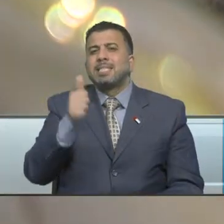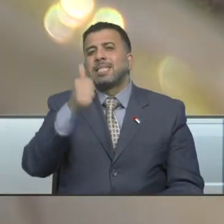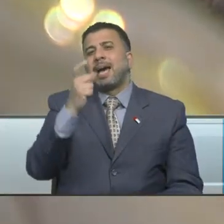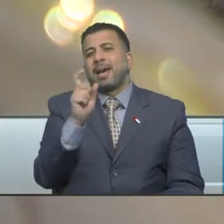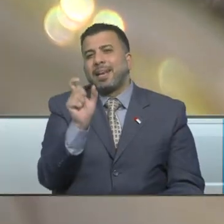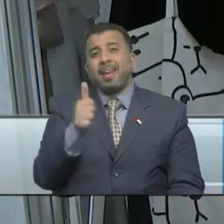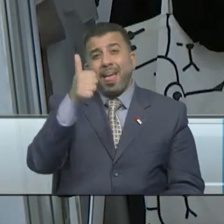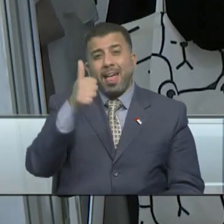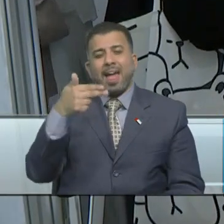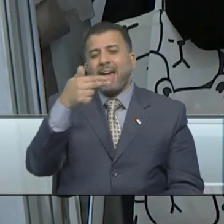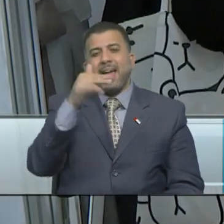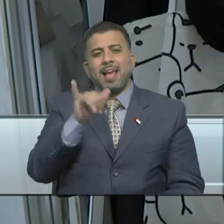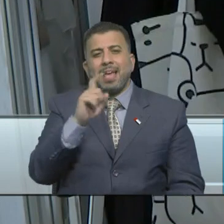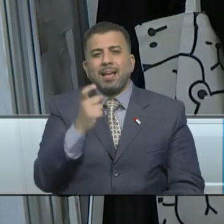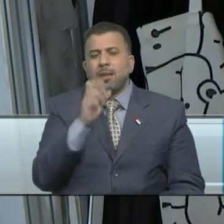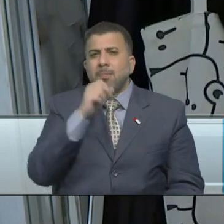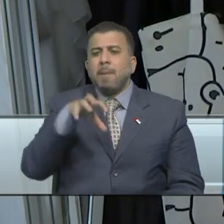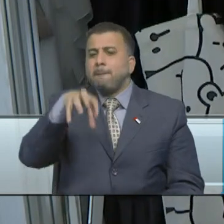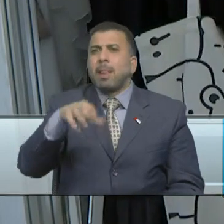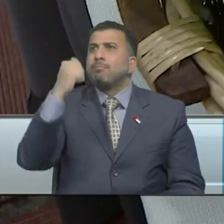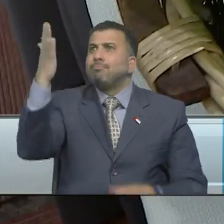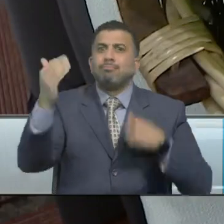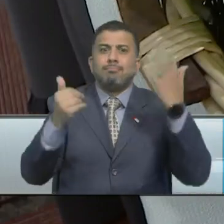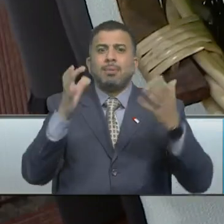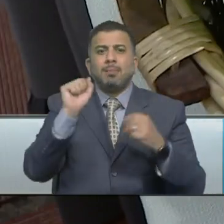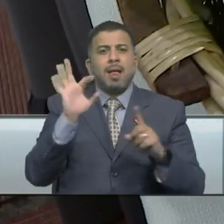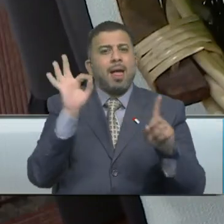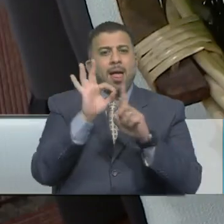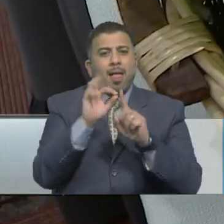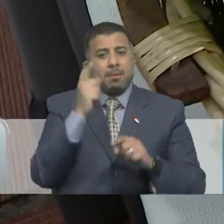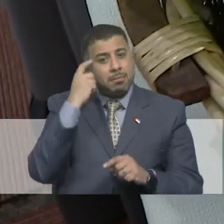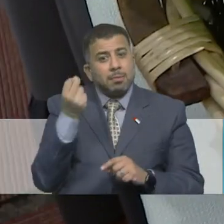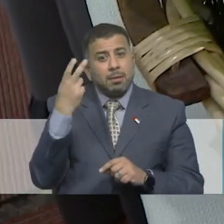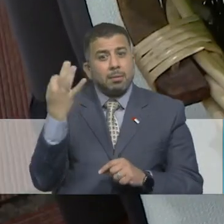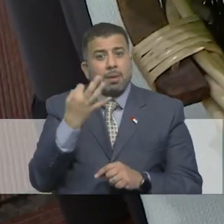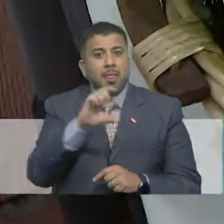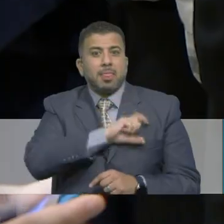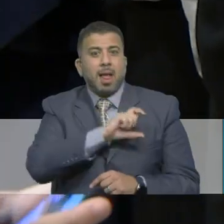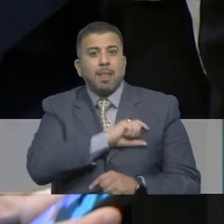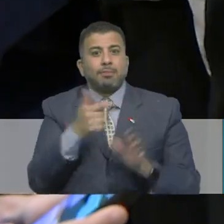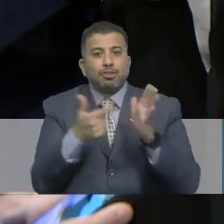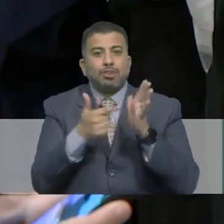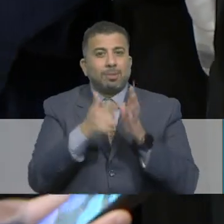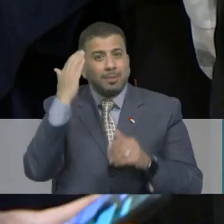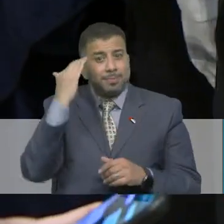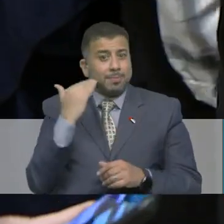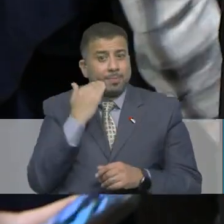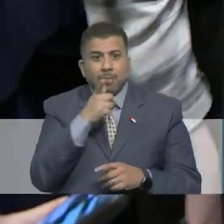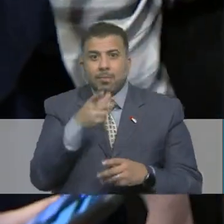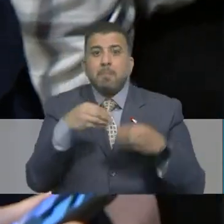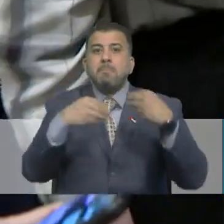45 طالبة من جنسيات مختلفة بهدف إبراز إبداعات طالبات الجامعة